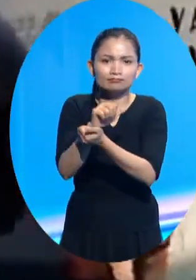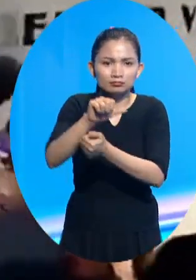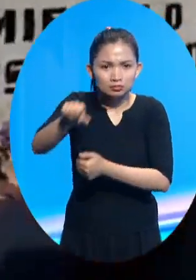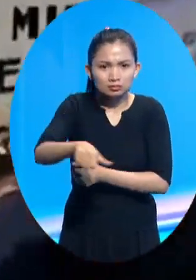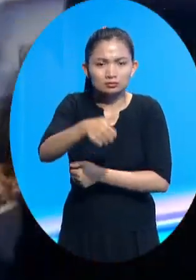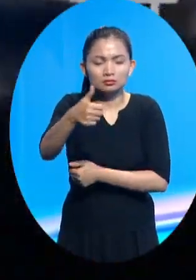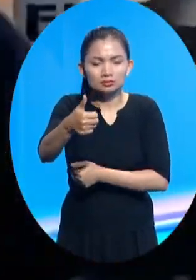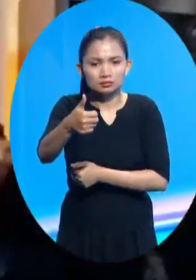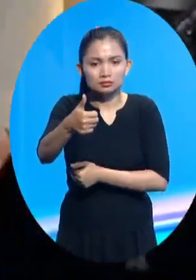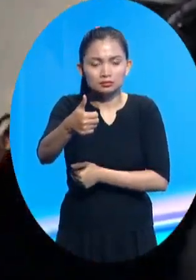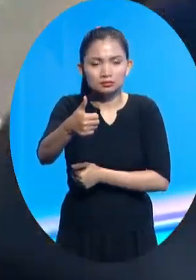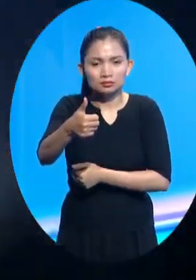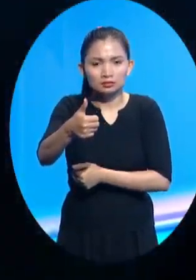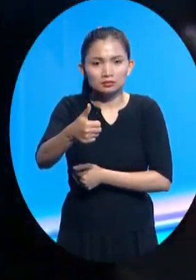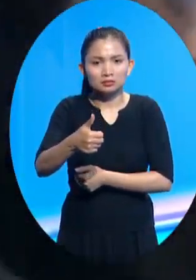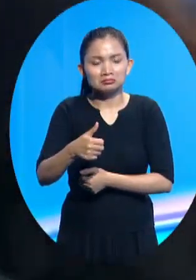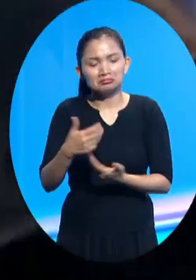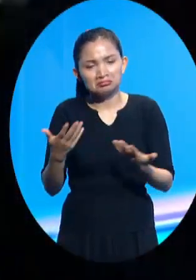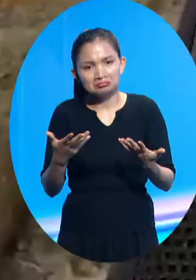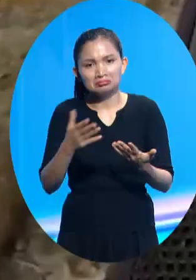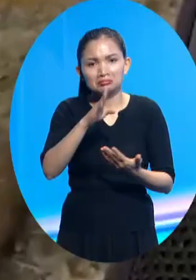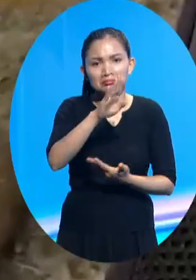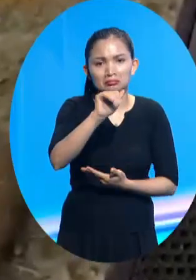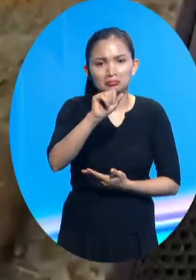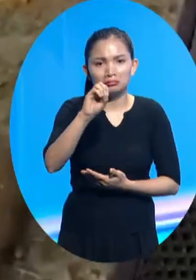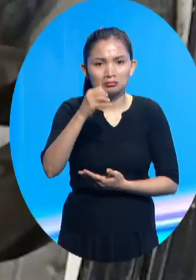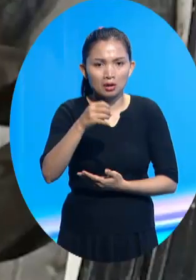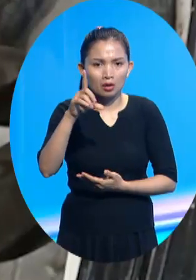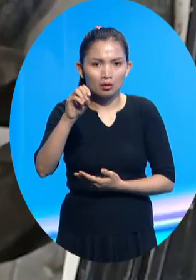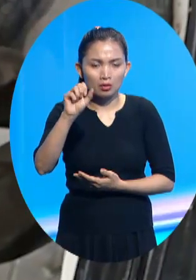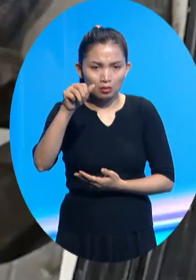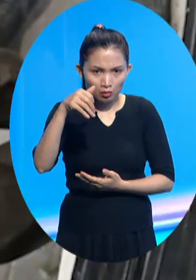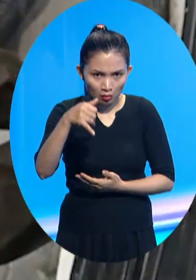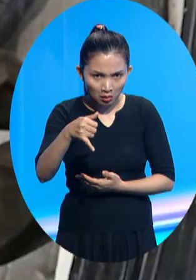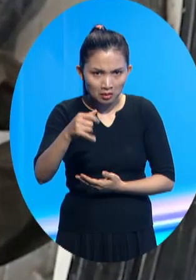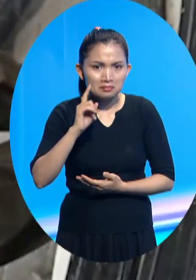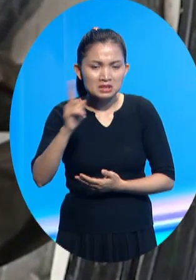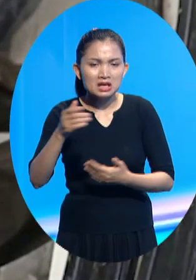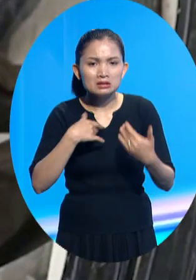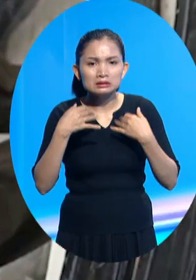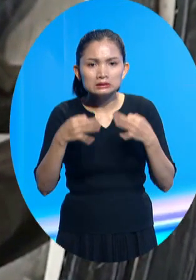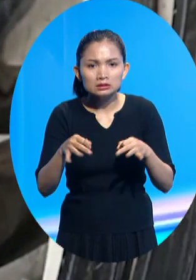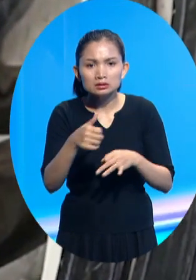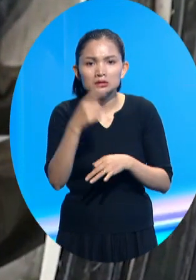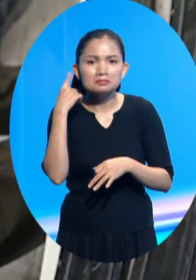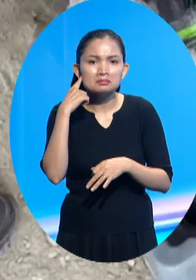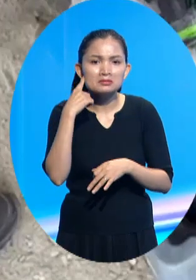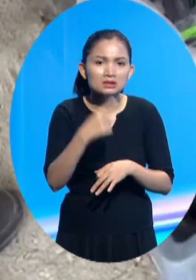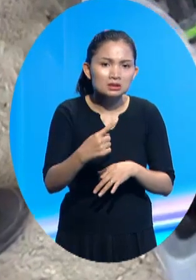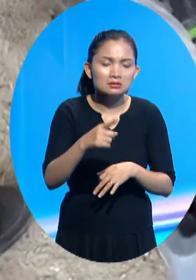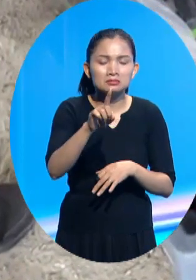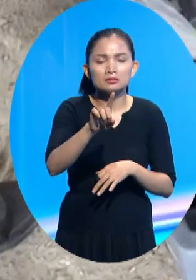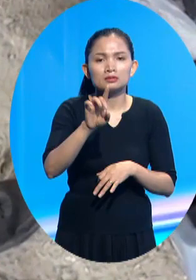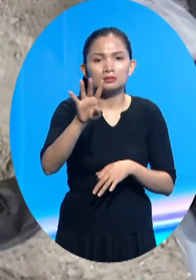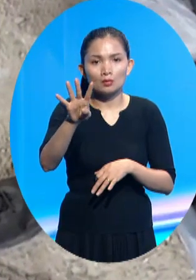thiệt mạng đã lên tới 31 bạo loạn còn khiến 14 người khác bị thương hiện khoảng 120 nhân viên nhà tù đã được thả tự do